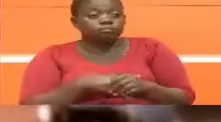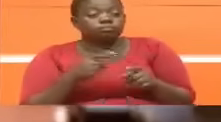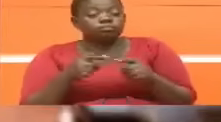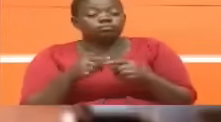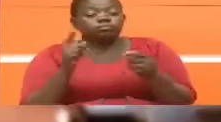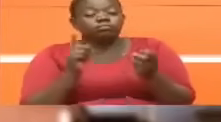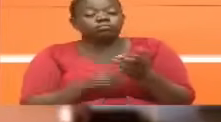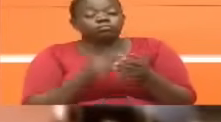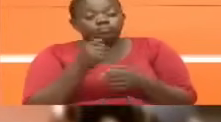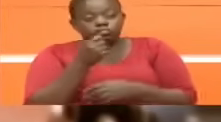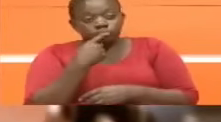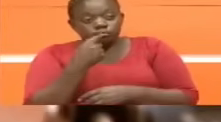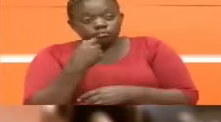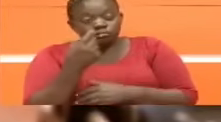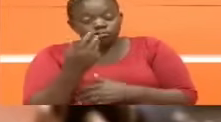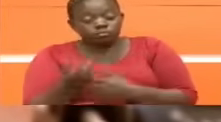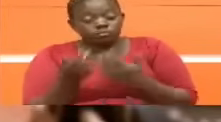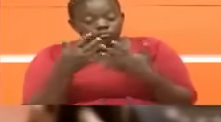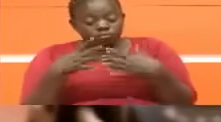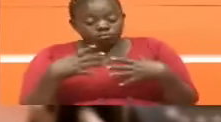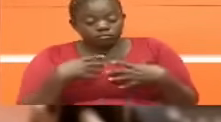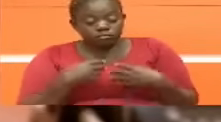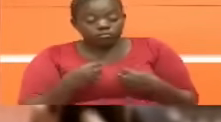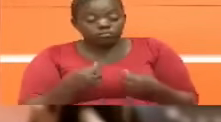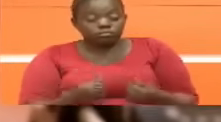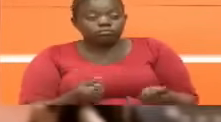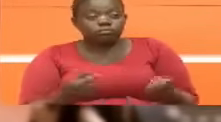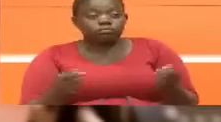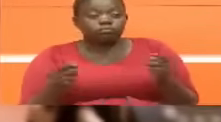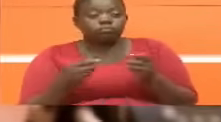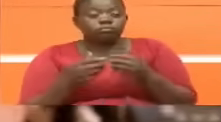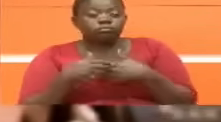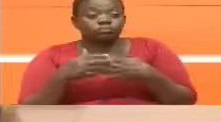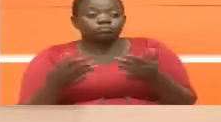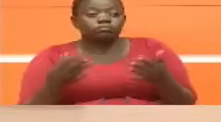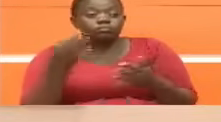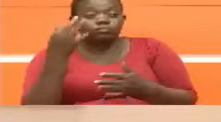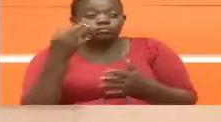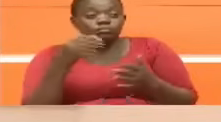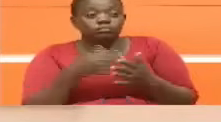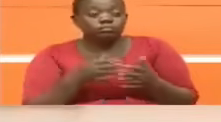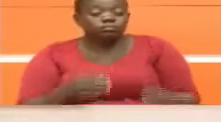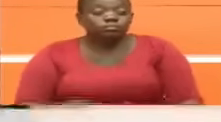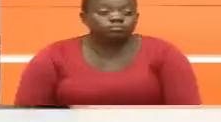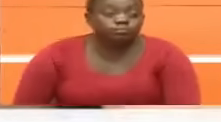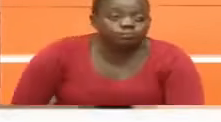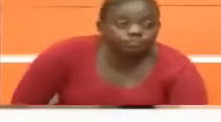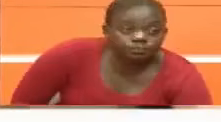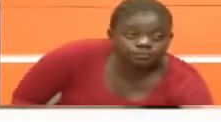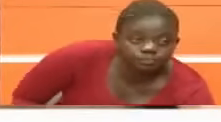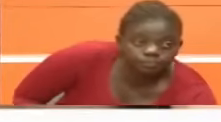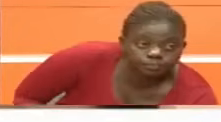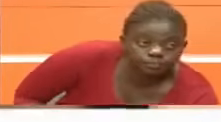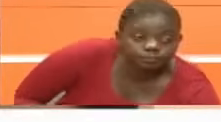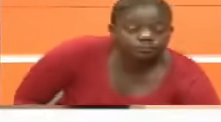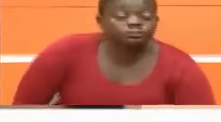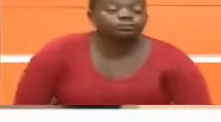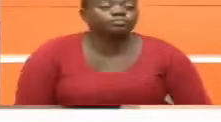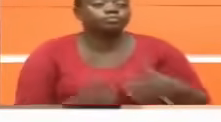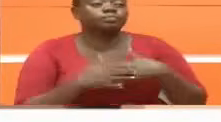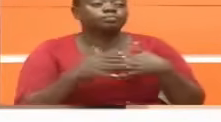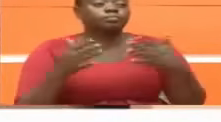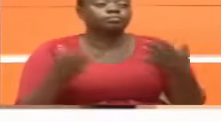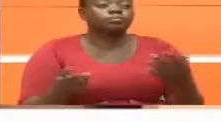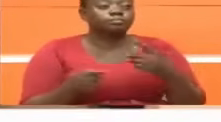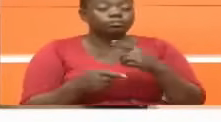kujjanjabibwa ekyamuliibwa nga wanaabona agenda kukulwako emisango esatu. Tumuguddeko emisango gy'okutta